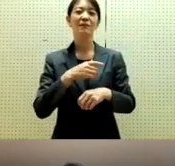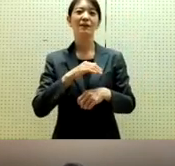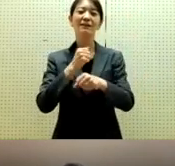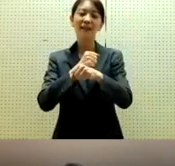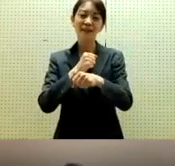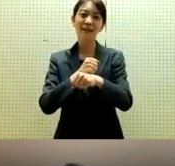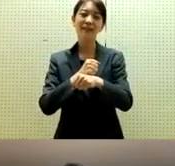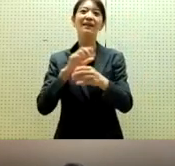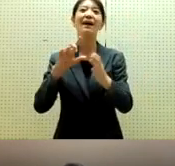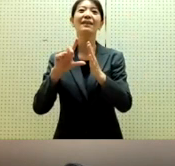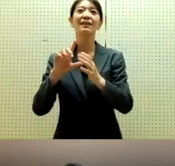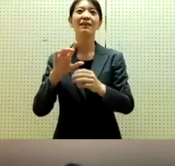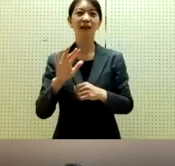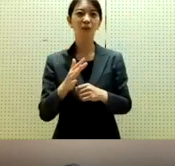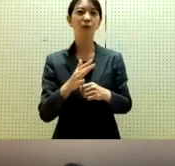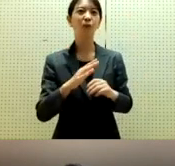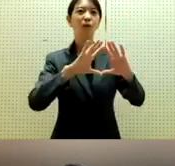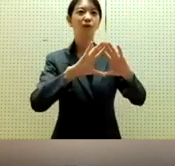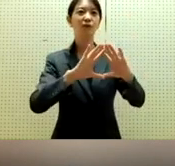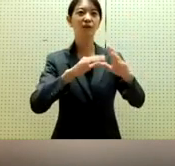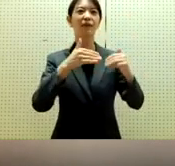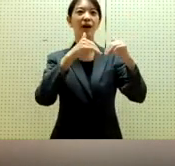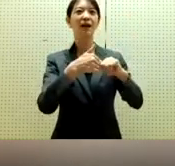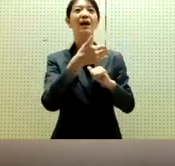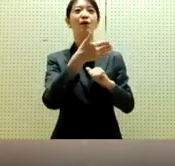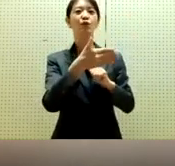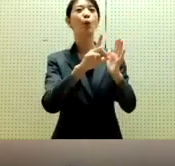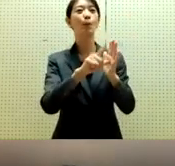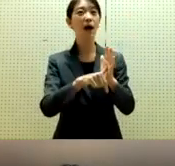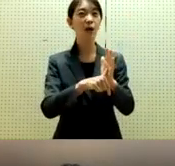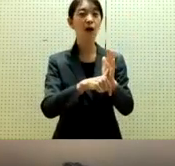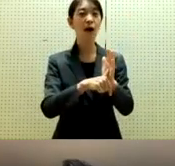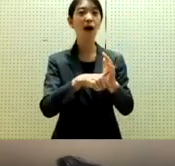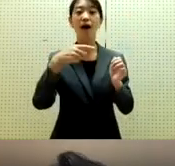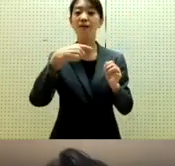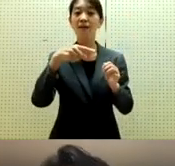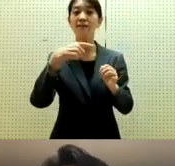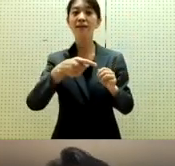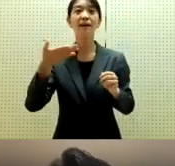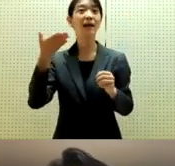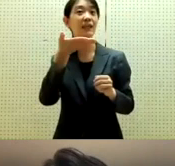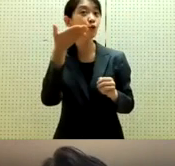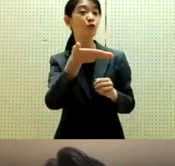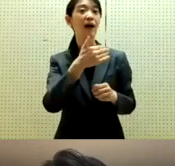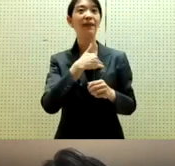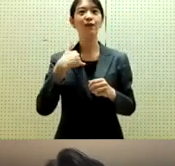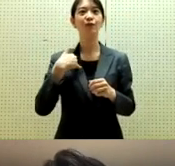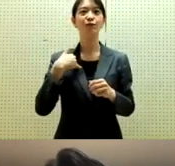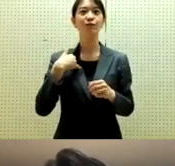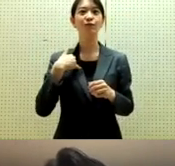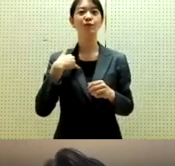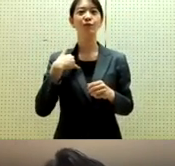はチームズによってこう質問ができたりとか、まあ、いろんなことをされてるのでさすがだなと思うんですけれ